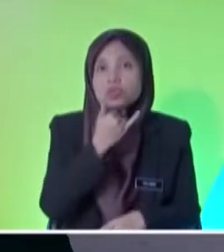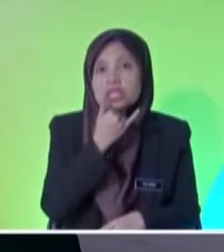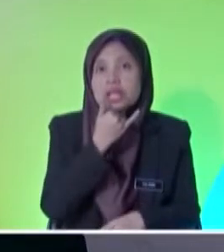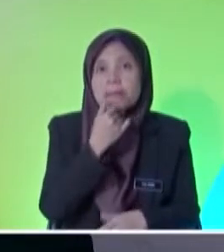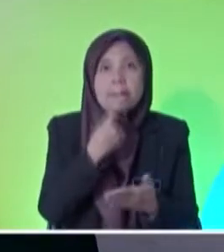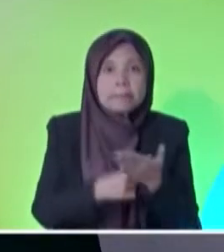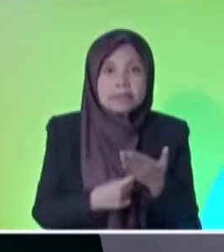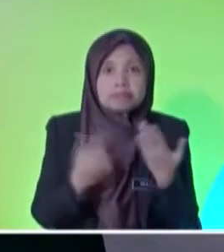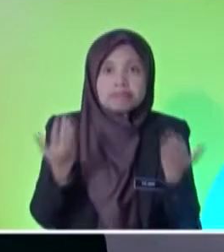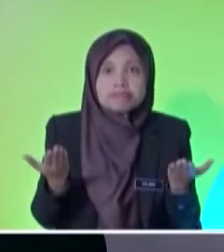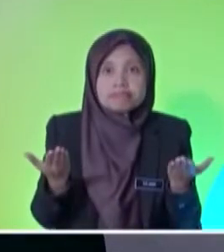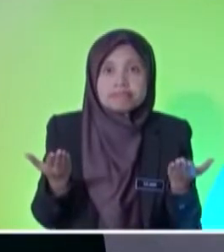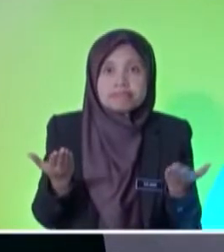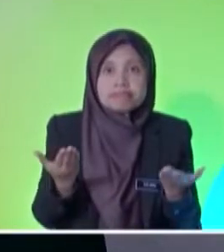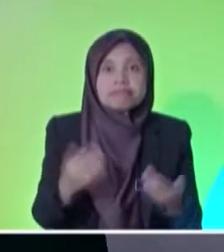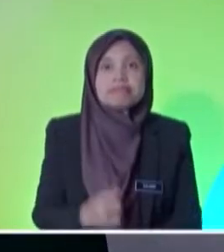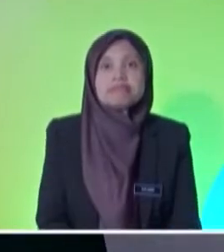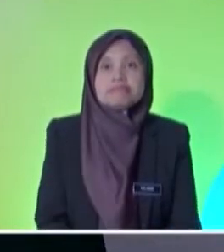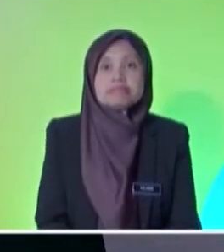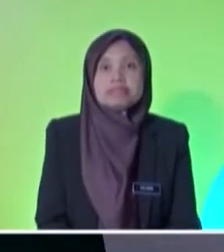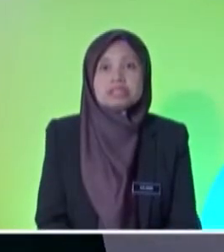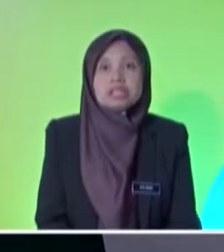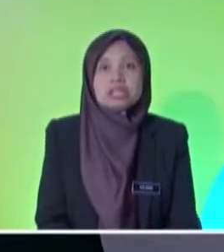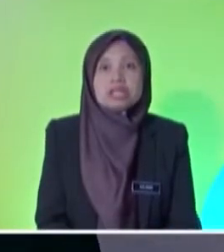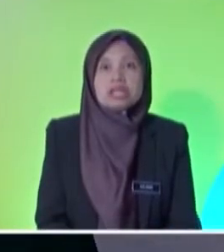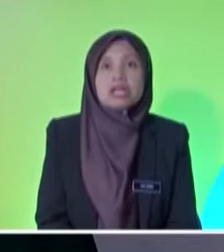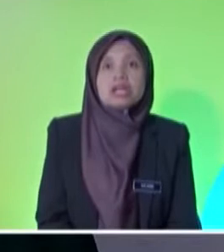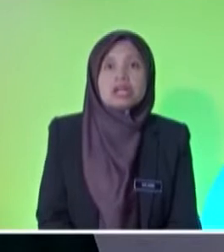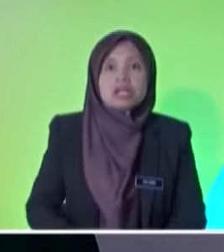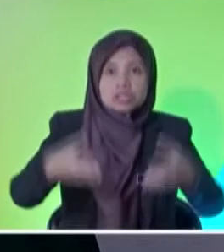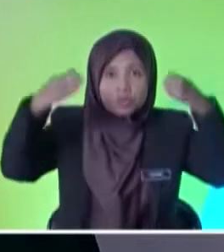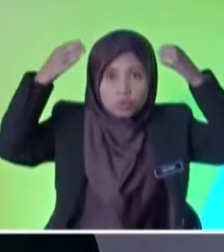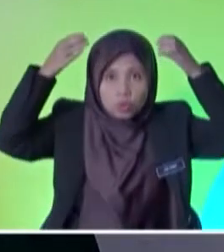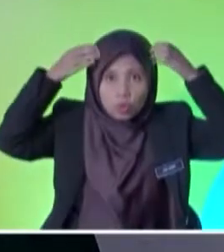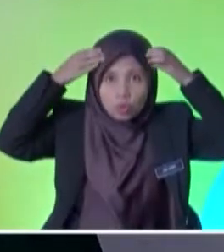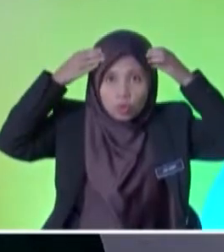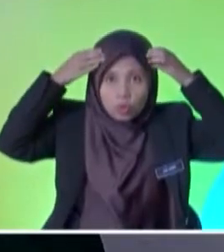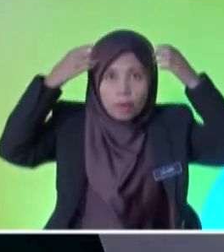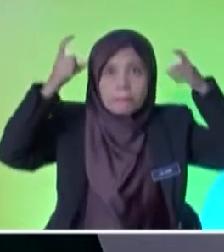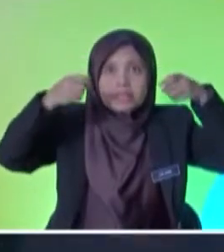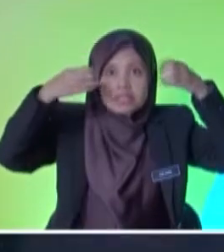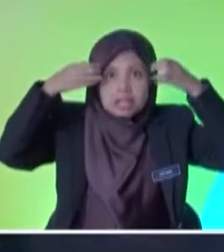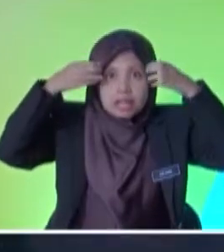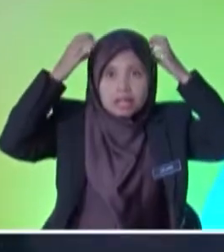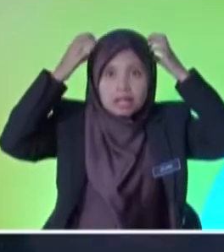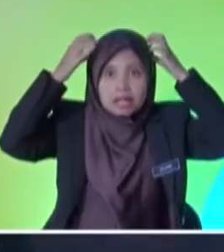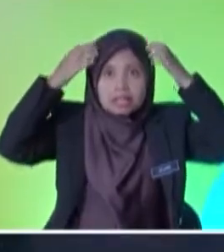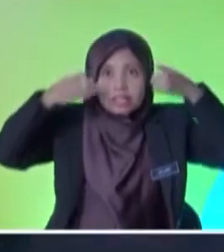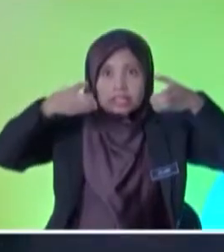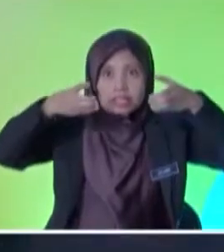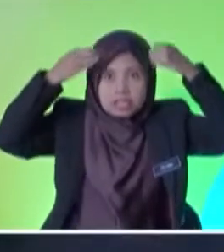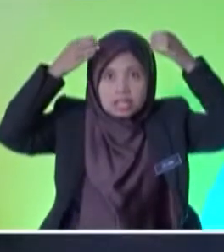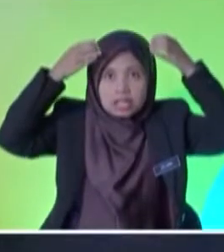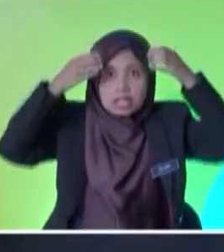silat aku dia kesilapan itu ke pihaknya mesjid nah ancak Stefan kawasan